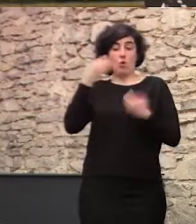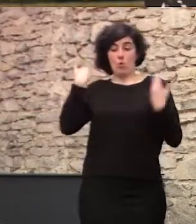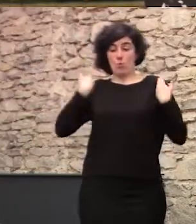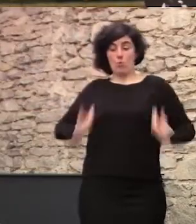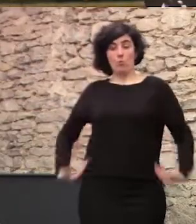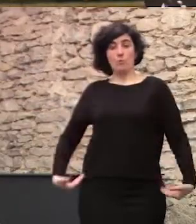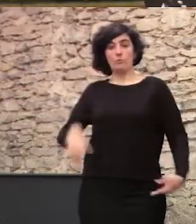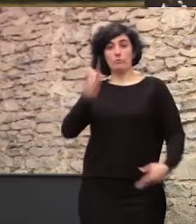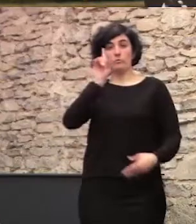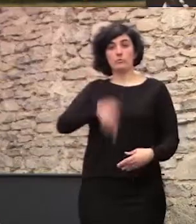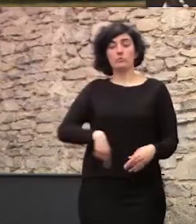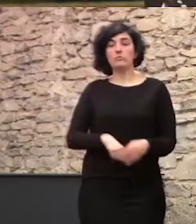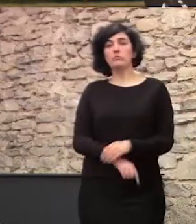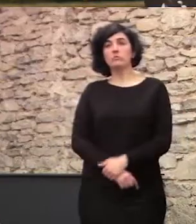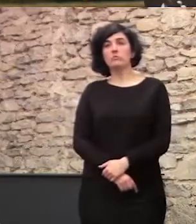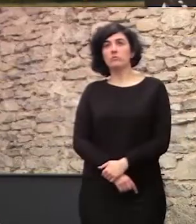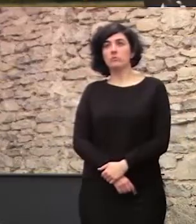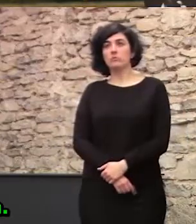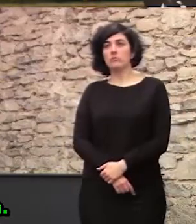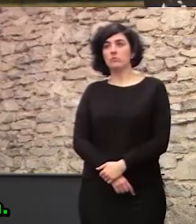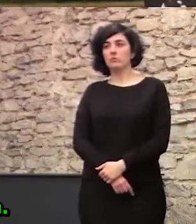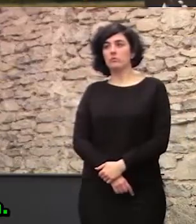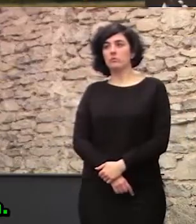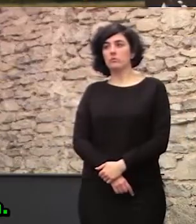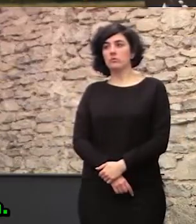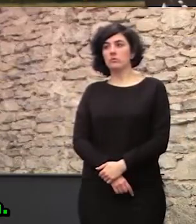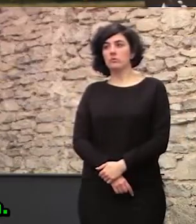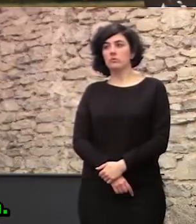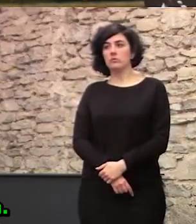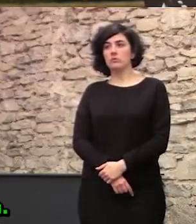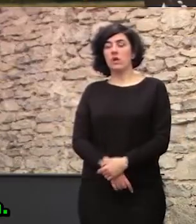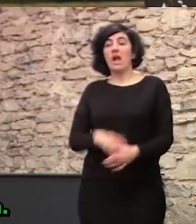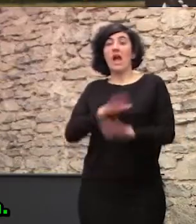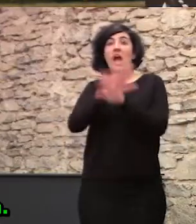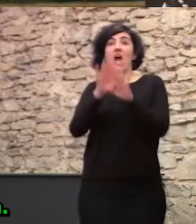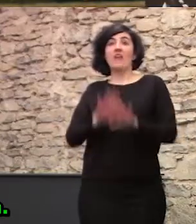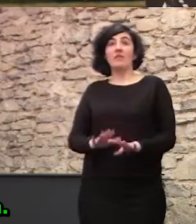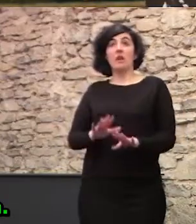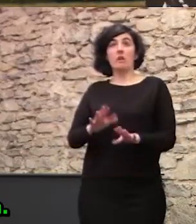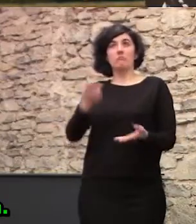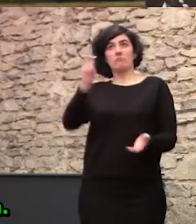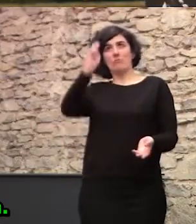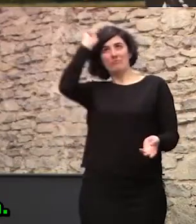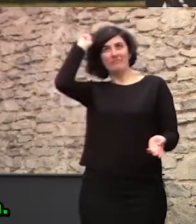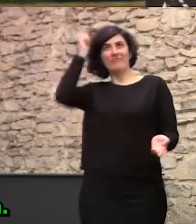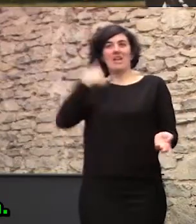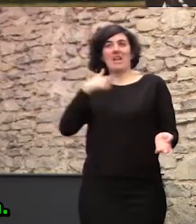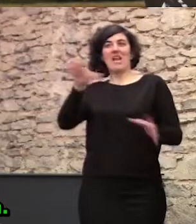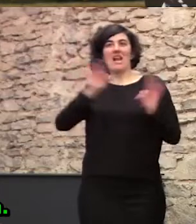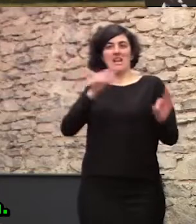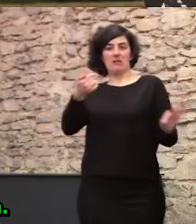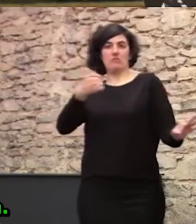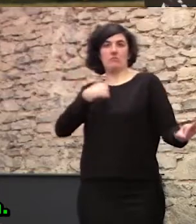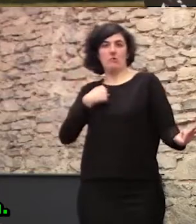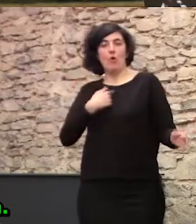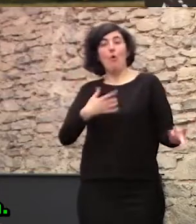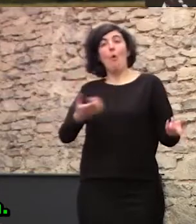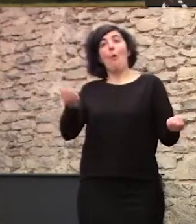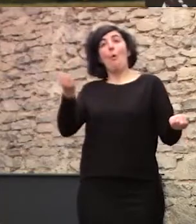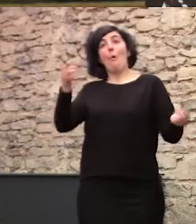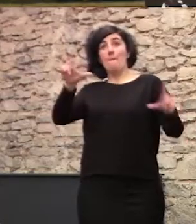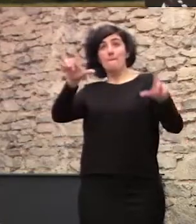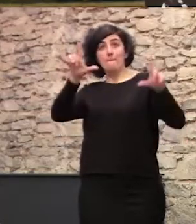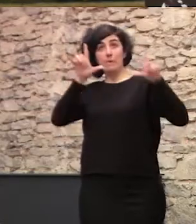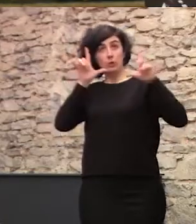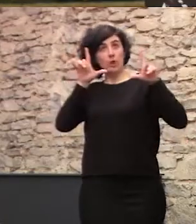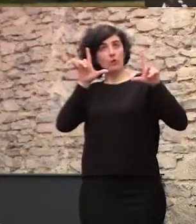honetan norberak erabaketa hori baitere egin diezazuketezuk erabakia, eh? Baina kasu honetan liburuan protagonistak egiten du